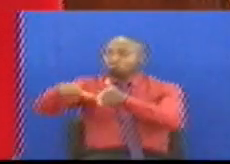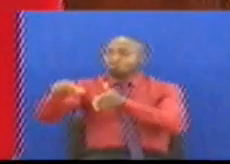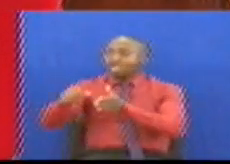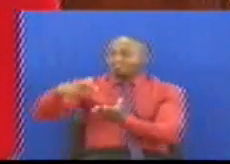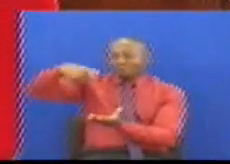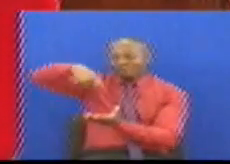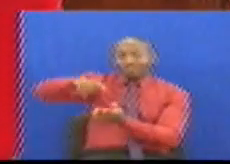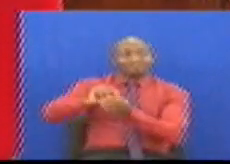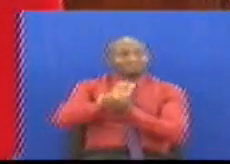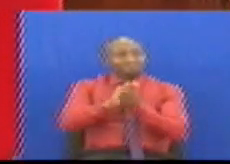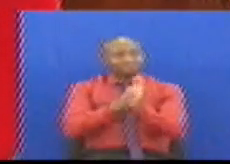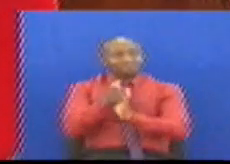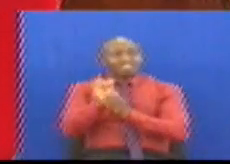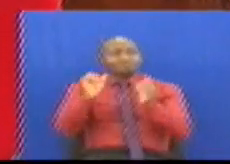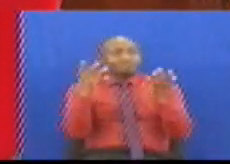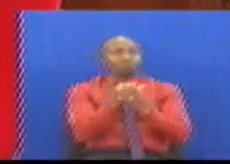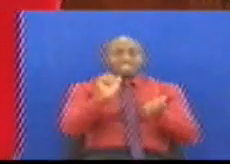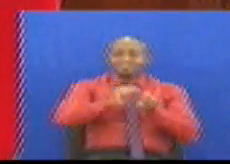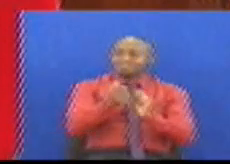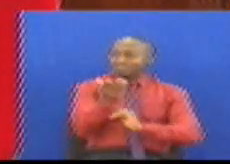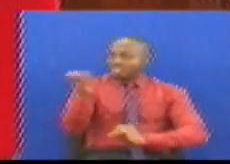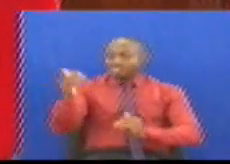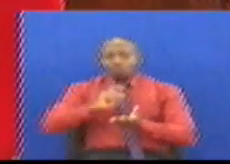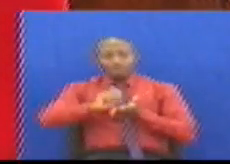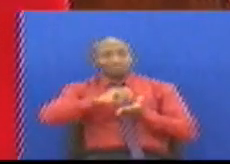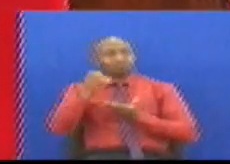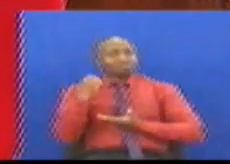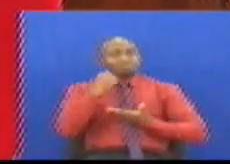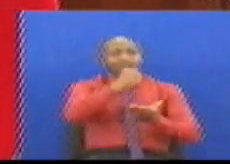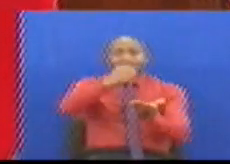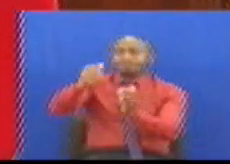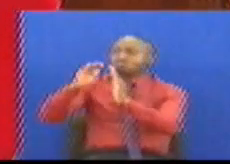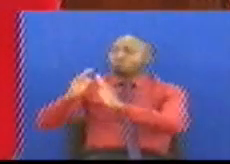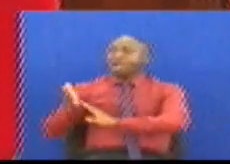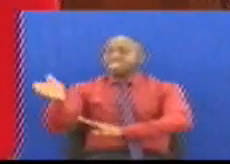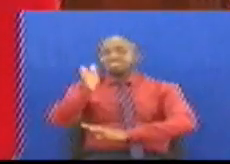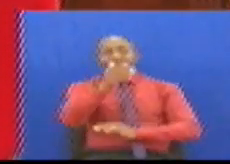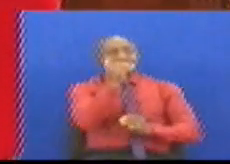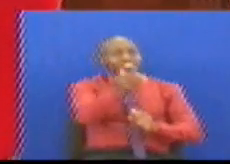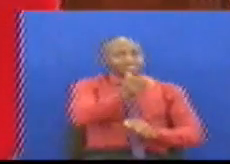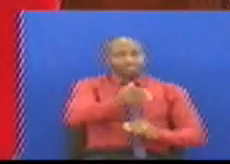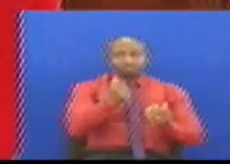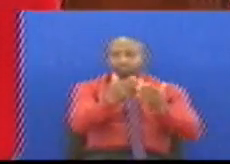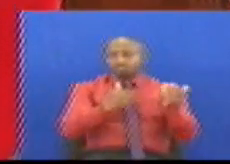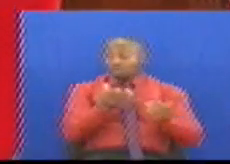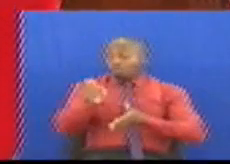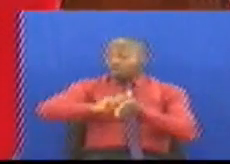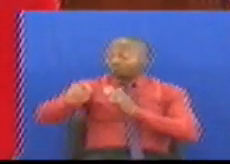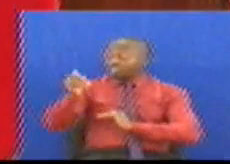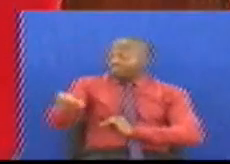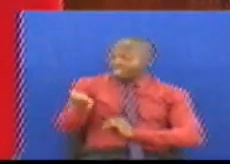sanitizer na vifaa vingine, tuwapelekee hao wanafunzi walioko huko majumbani kwao huko vijijini, kwa sababu hao wanafunzi wa